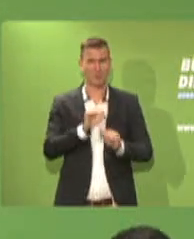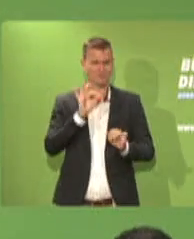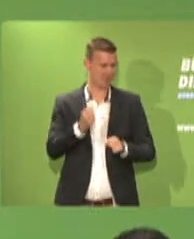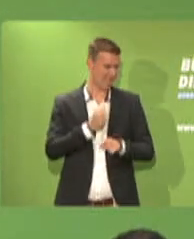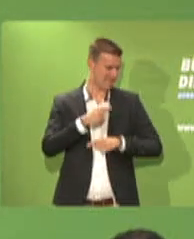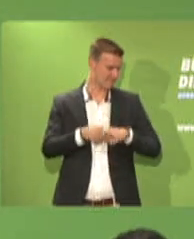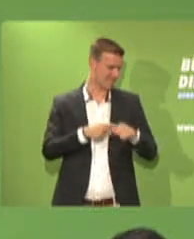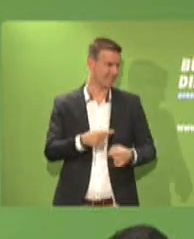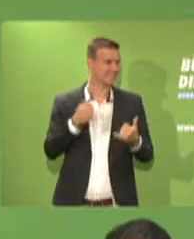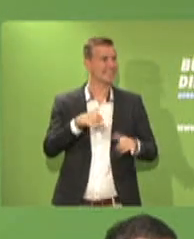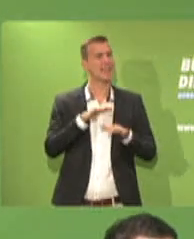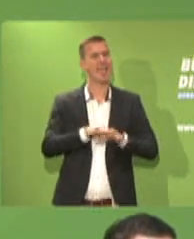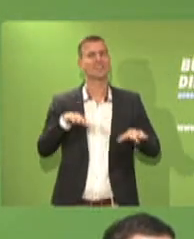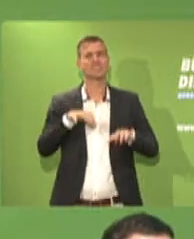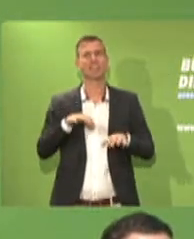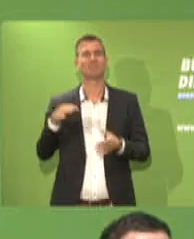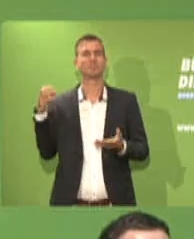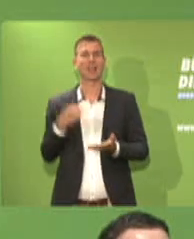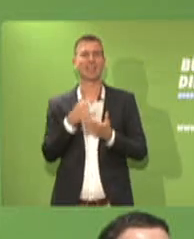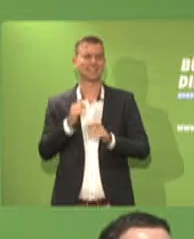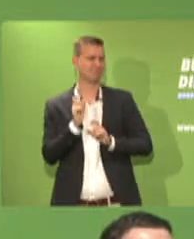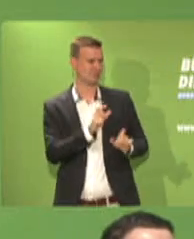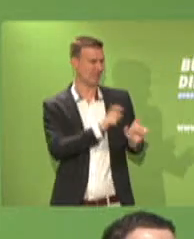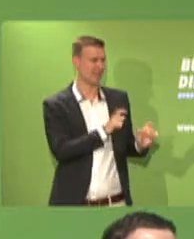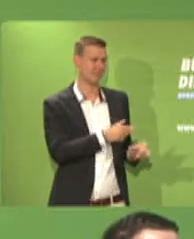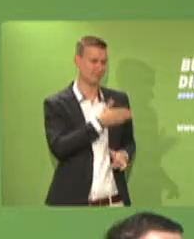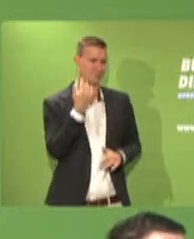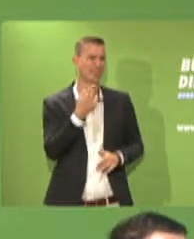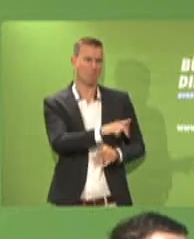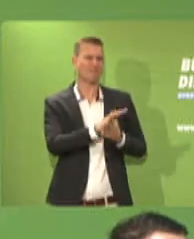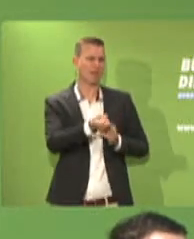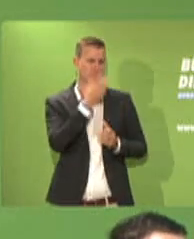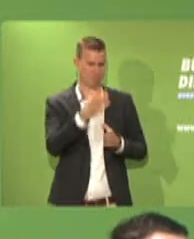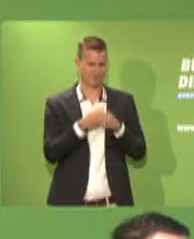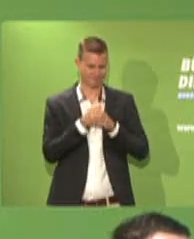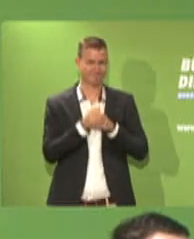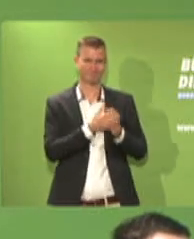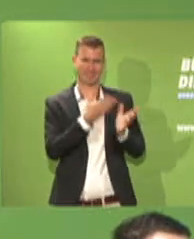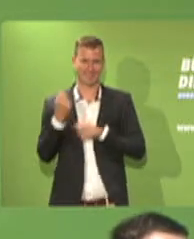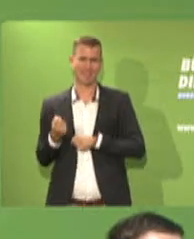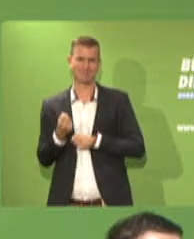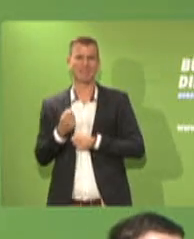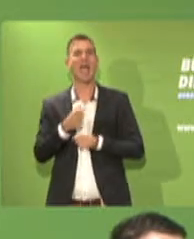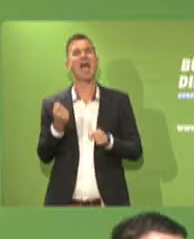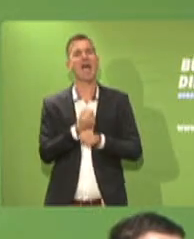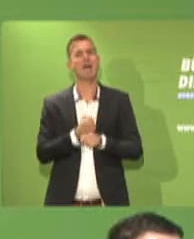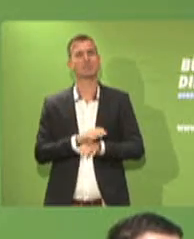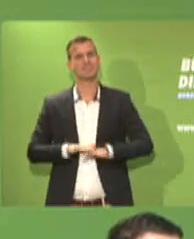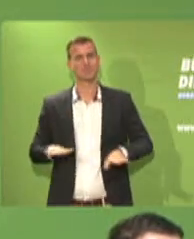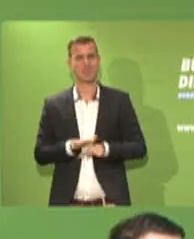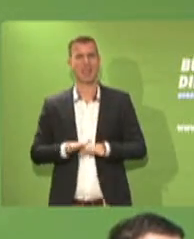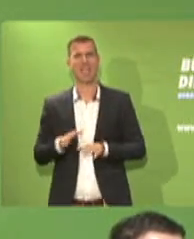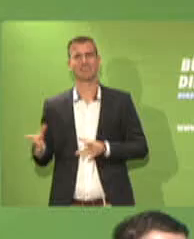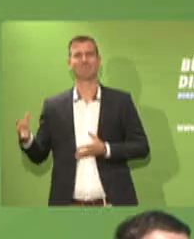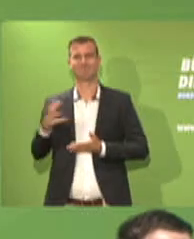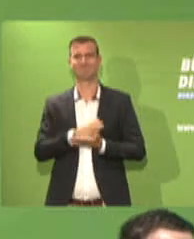Dafür hat jetzt die Landesgeschäftsstelle keine Geschenke vorbereitet. Nehmt eure Blume mit, sondern Arbeitsgrundlagen. Wir